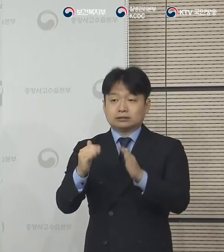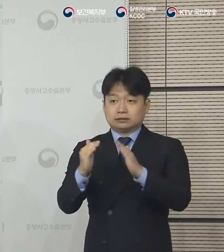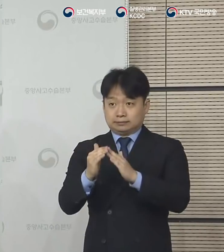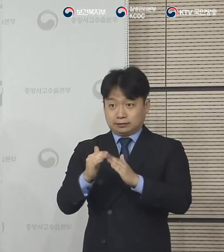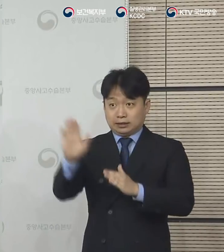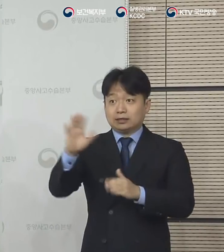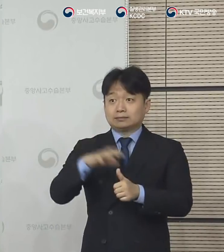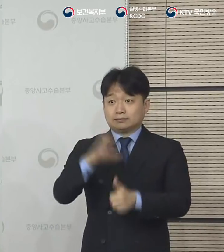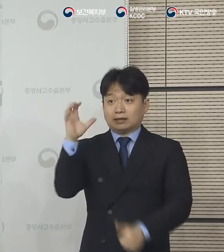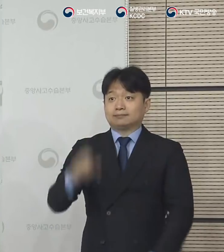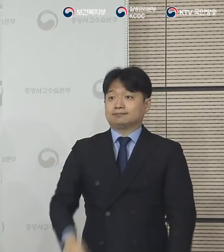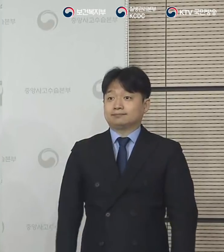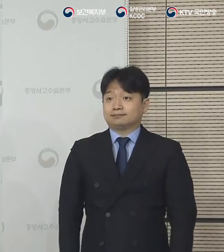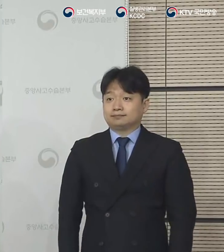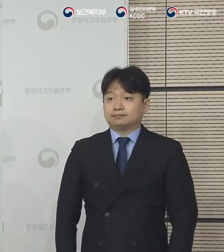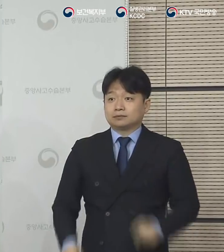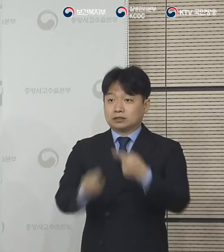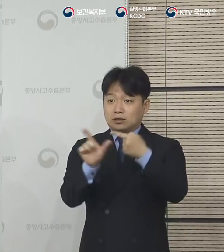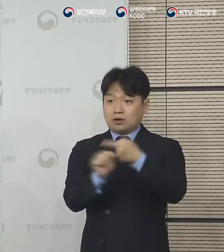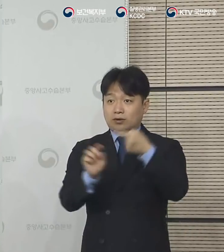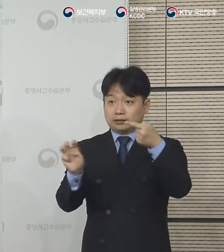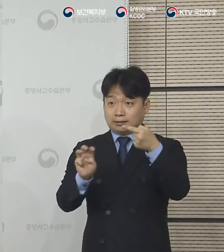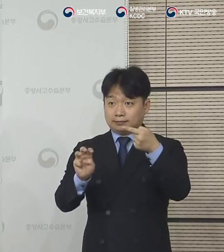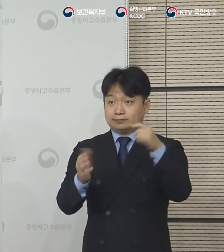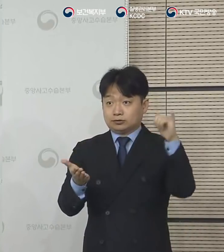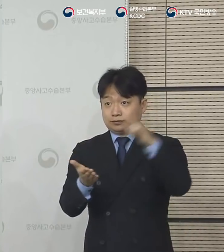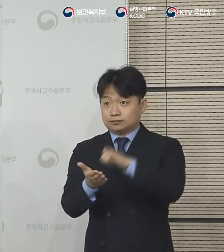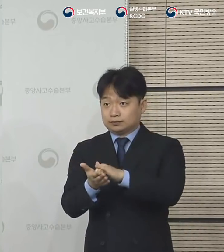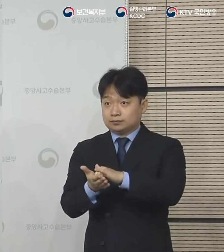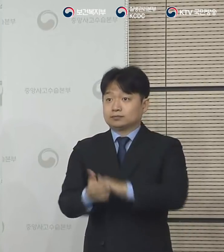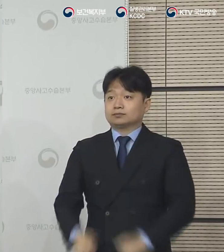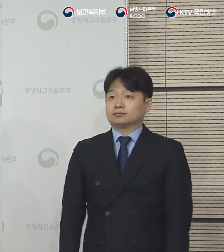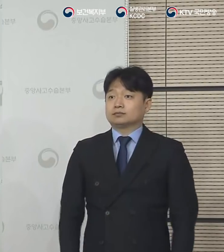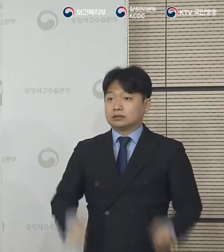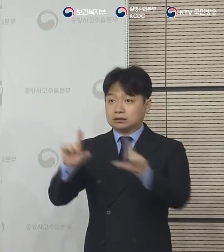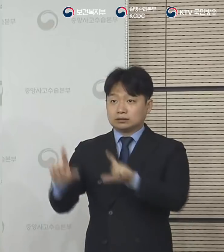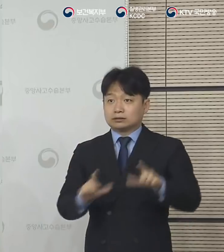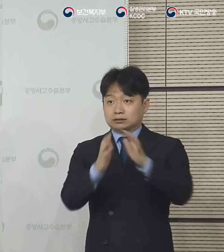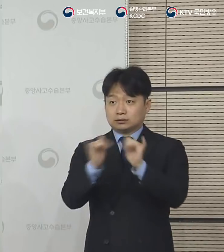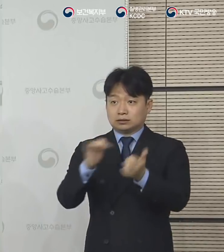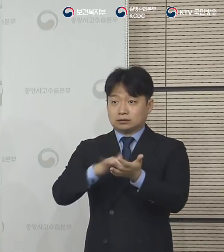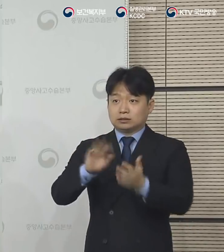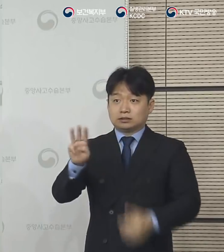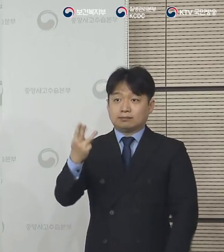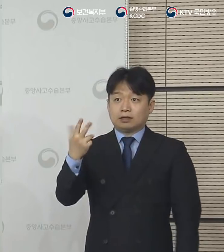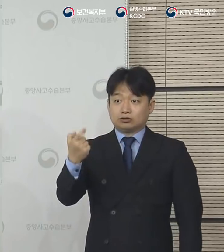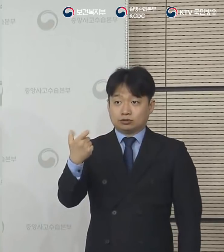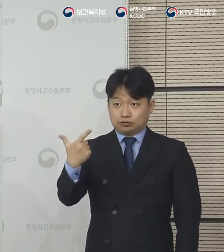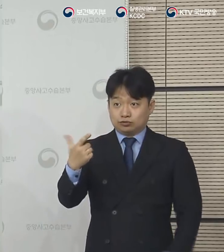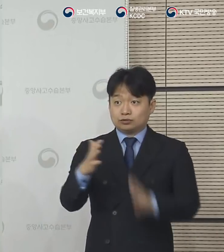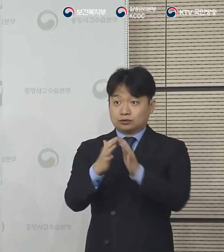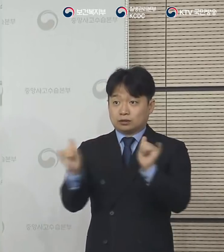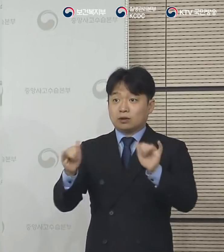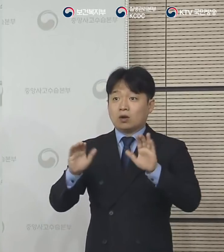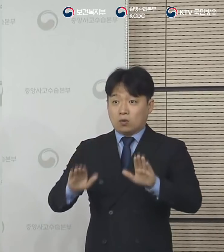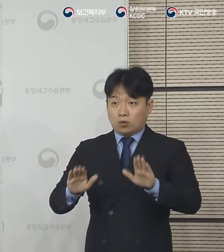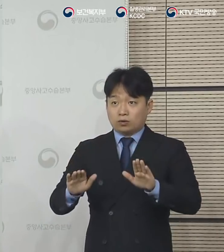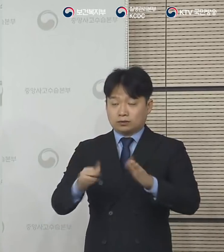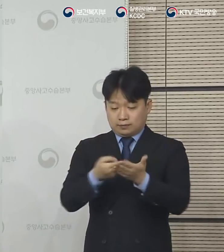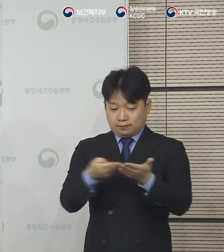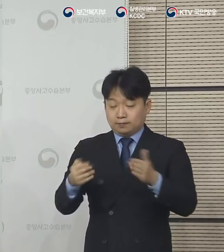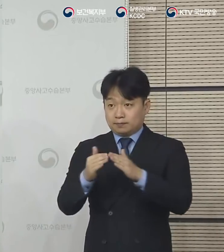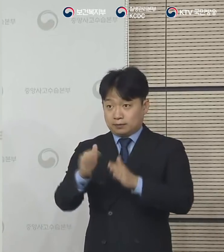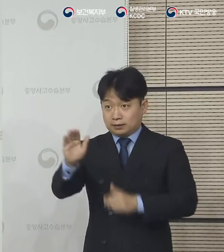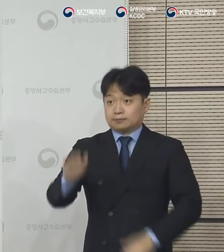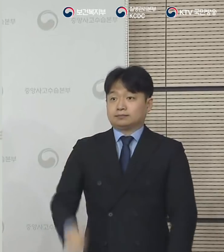하였습니다. 1차로 1월 31일 귀국한 교민 366명은 오늘 퇴소를